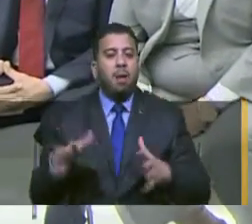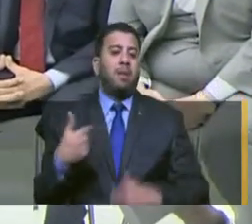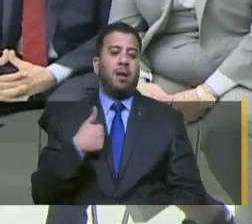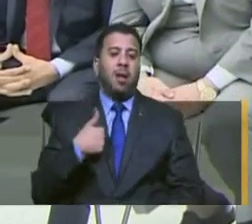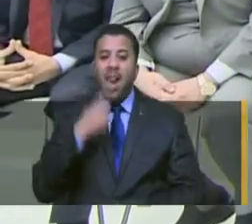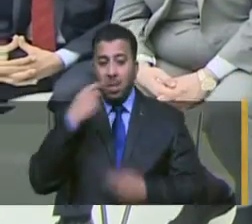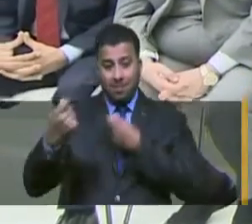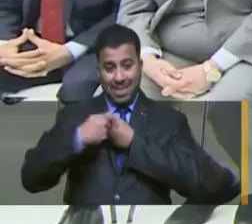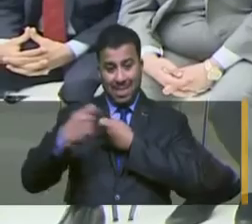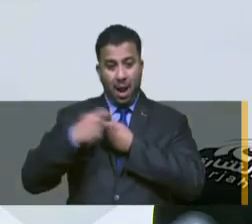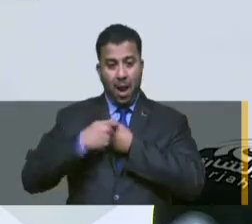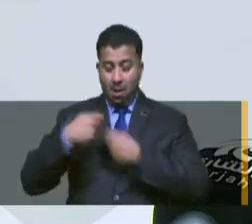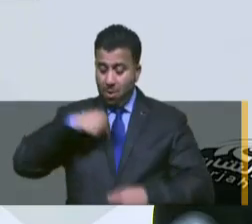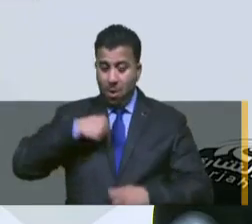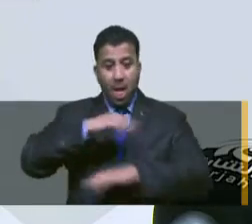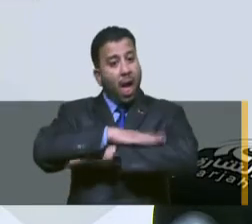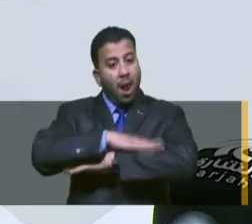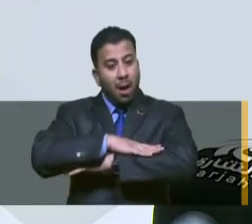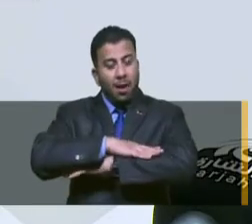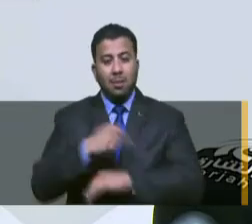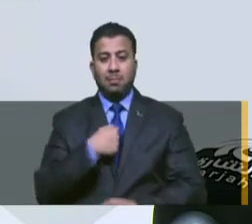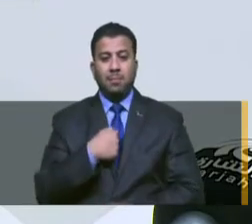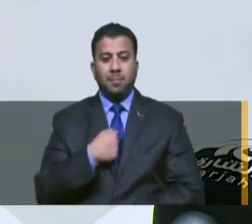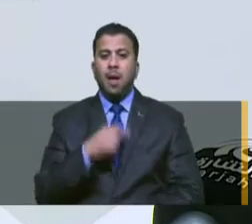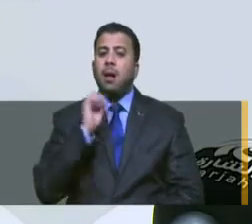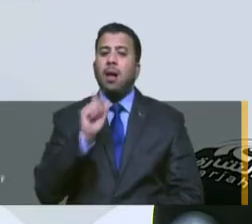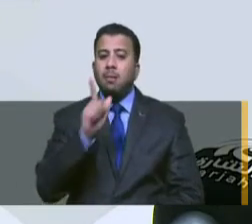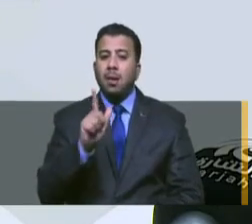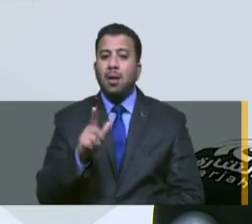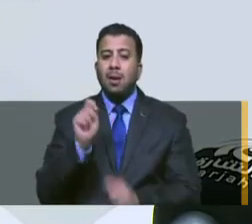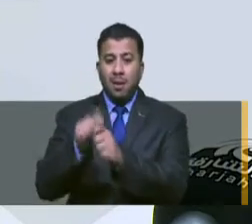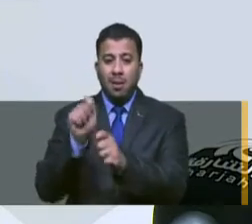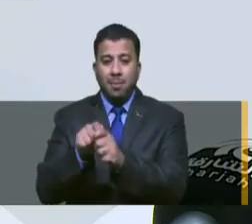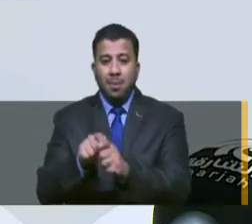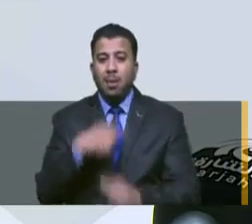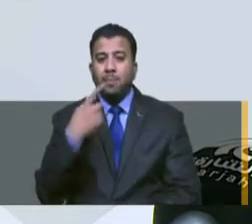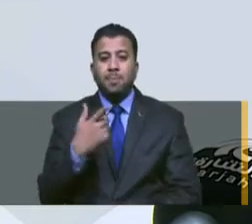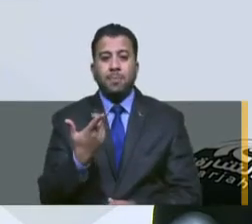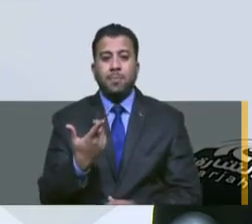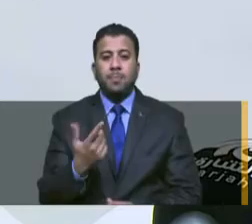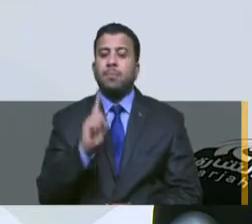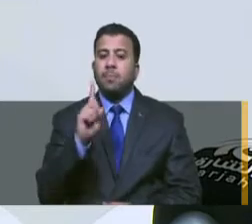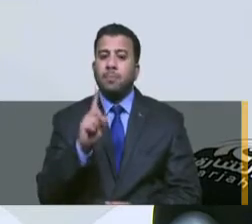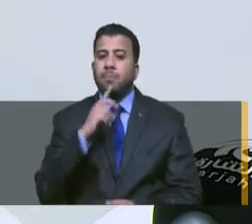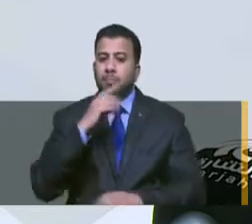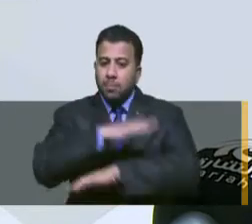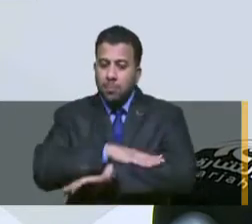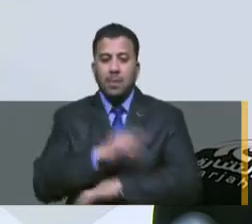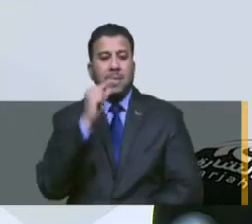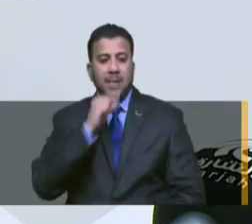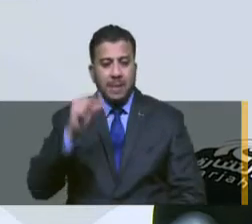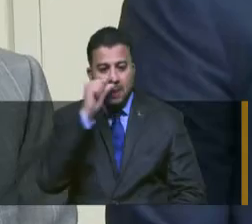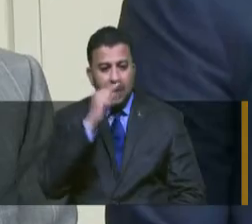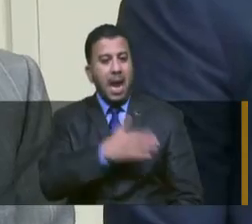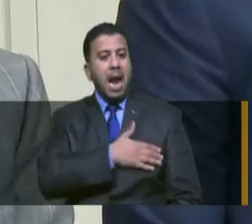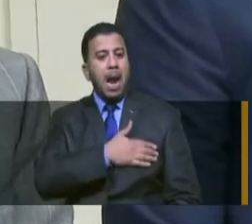صلحت هذه الأخلاق يا ما صارت هذه الأمور. لكن تصلح الأخلاق بإيش؟ بالالتزام، بالدين،